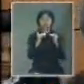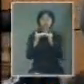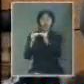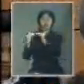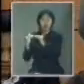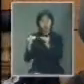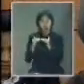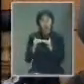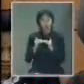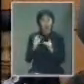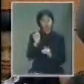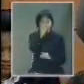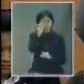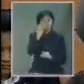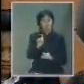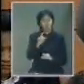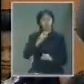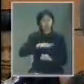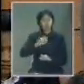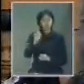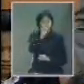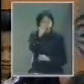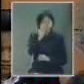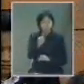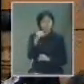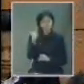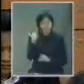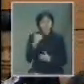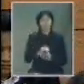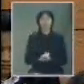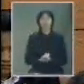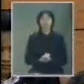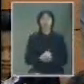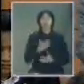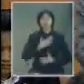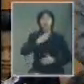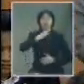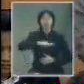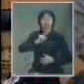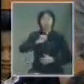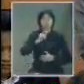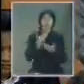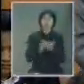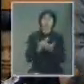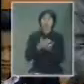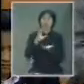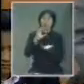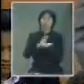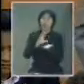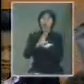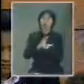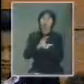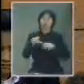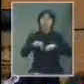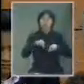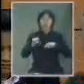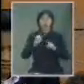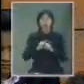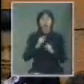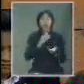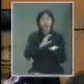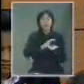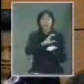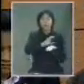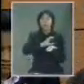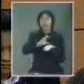ไหมครับผมเลยเรียกว่านี่เขาเรียกว่าจัดงบประมาณแบบตะกร้าของขวัญซื้อไปเยี่ยมค